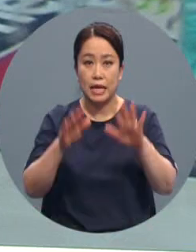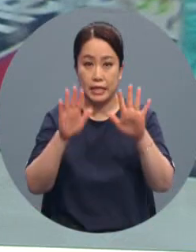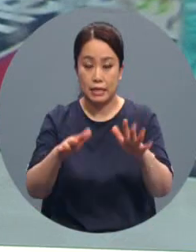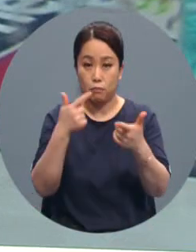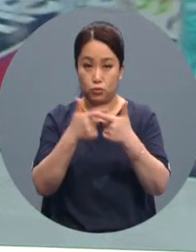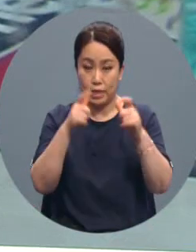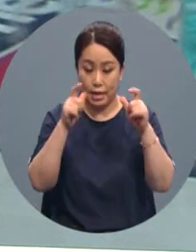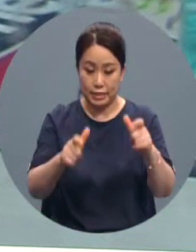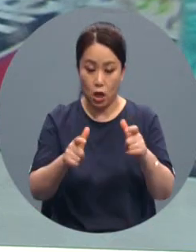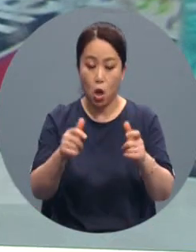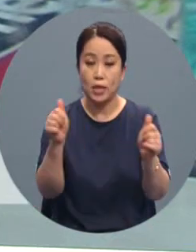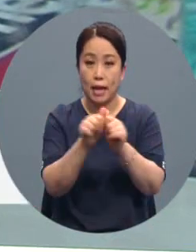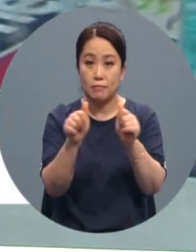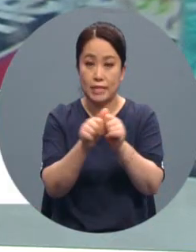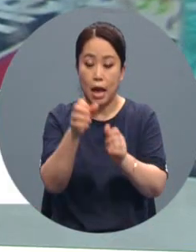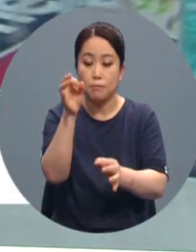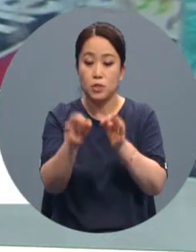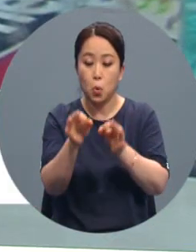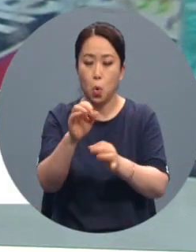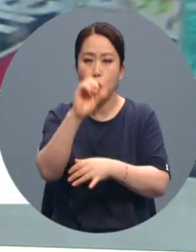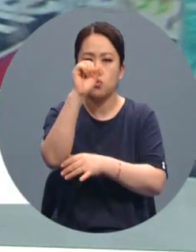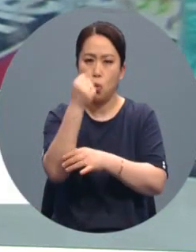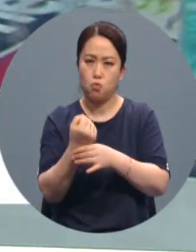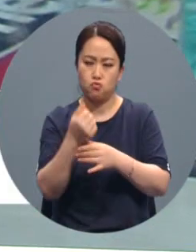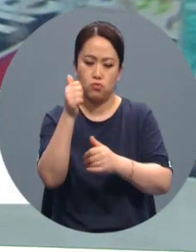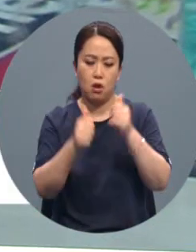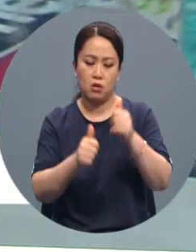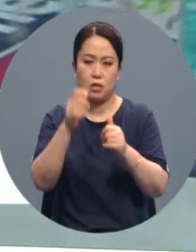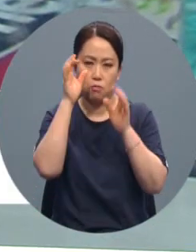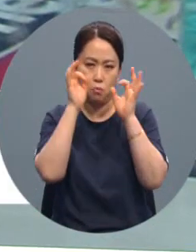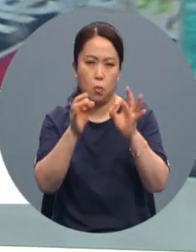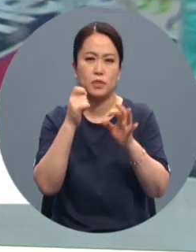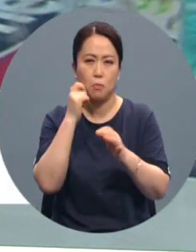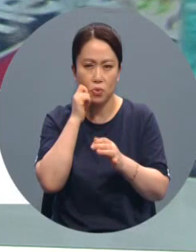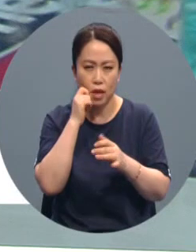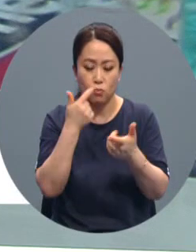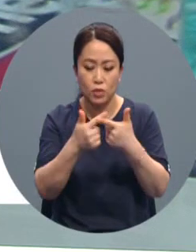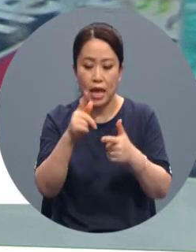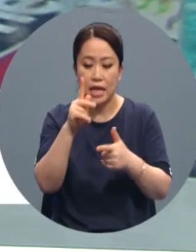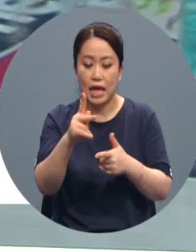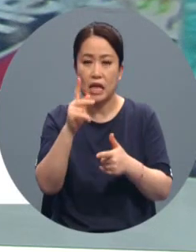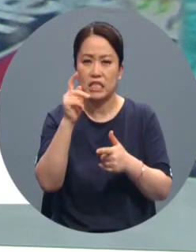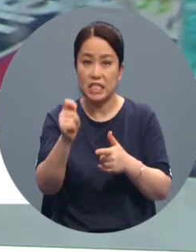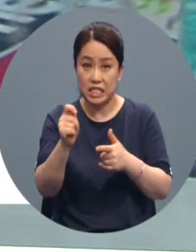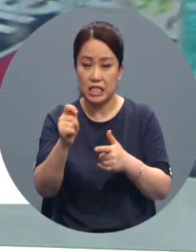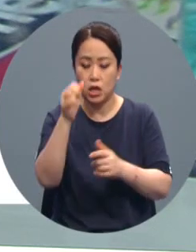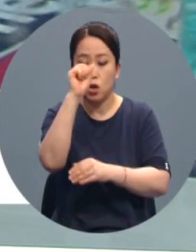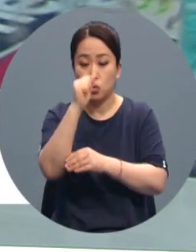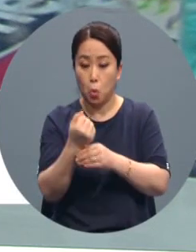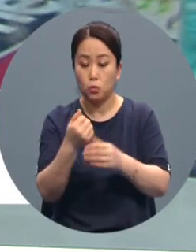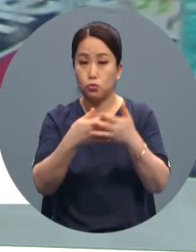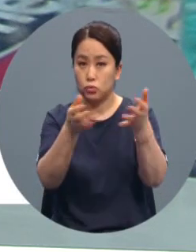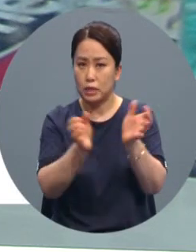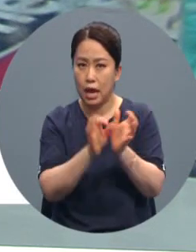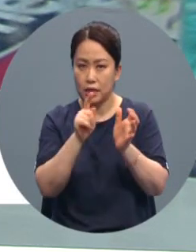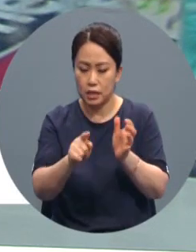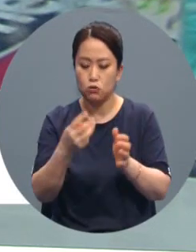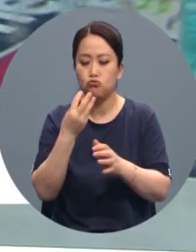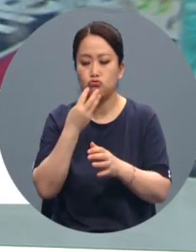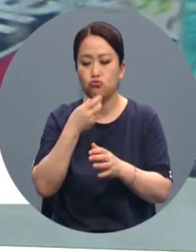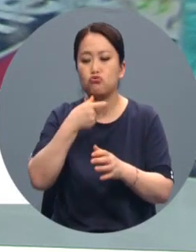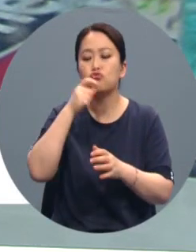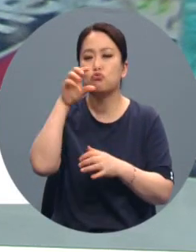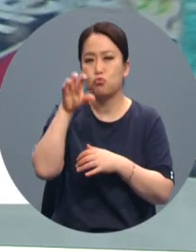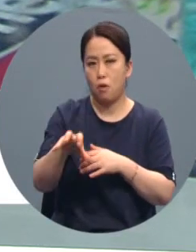이제 부산에선 남자 프로농구 경기를 볼 수 없게 됐습니다. 부산 KT 농구단의 수원 연고지 변경안이 오늘